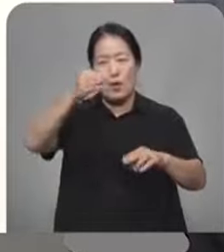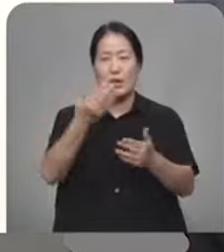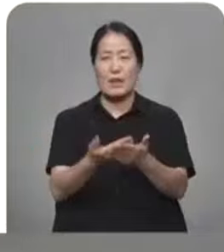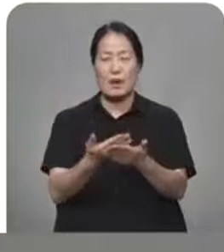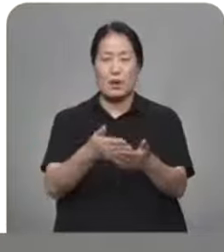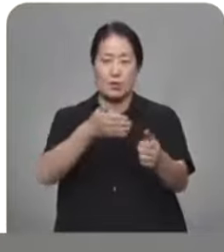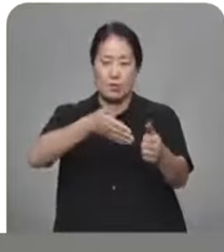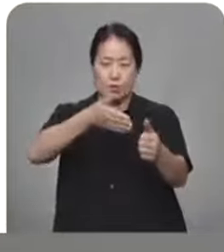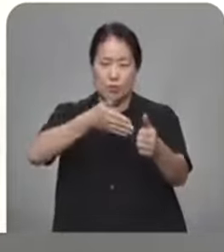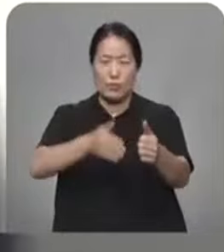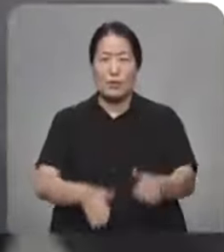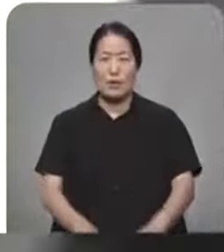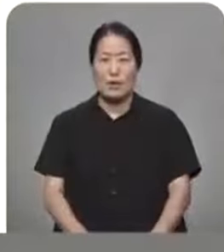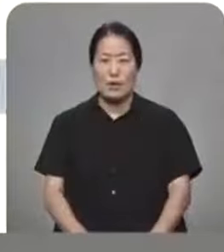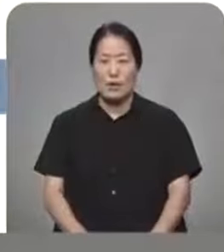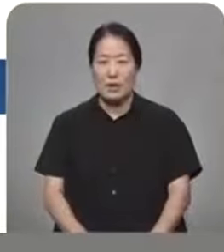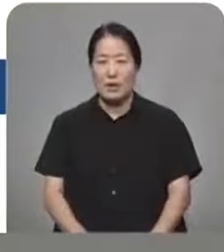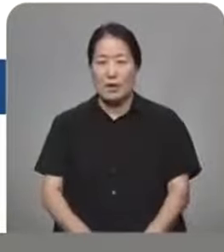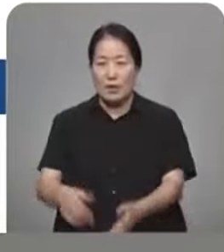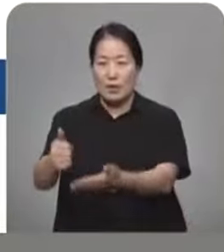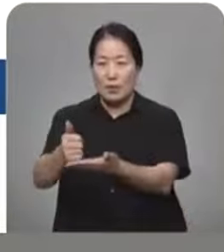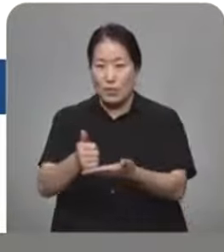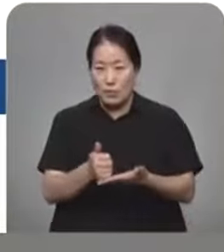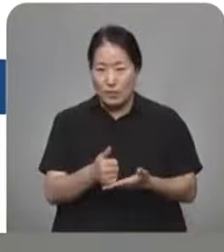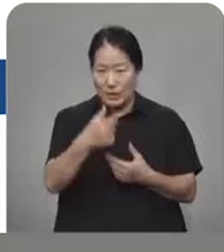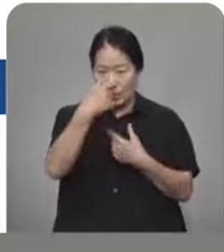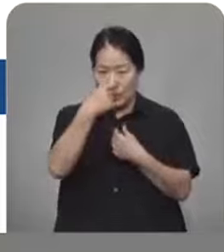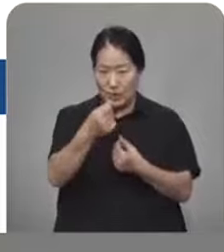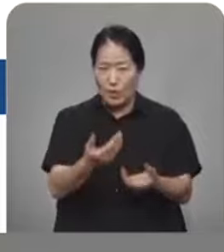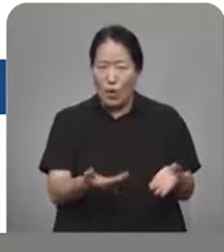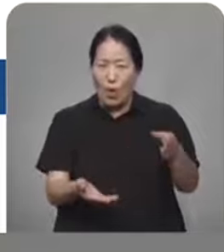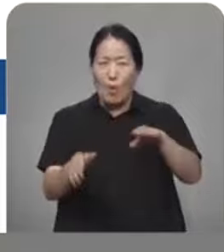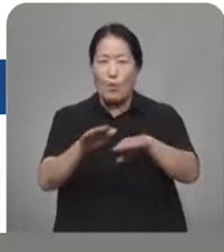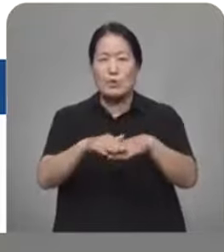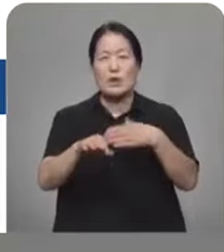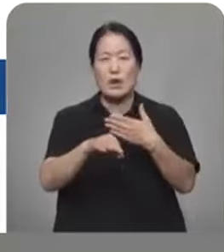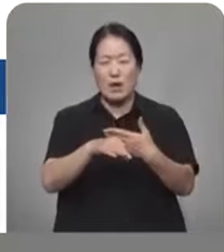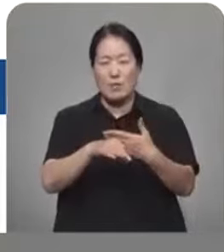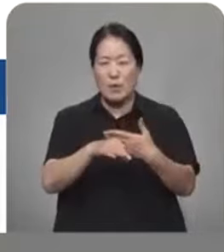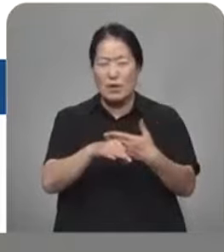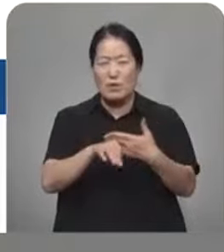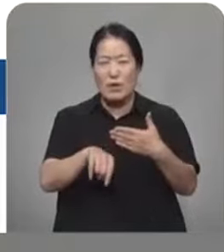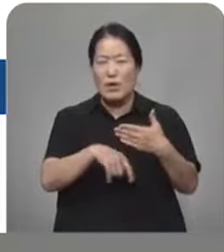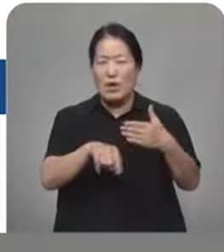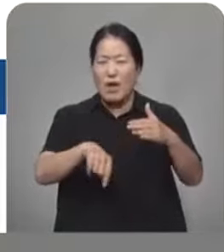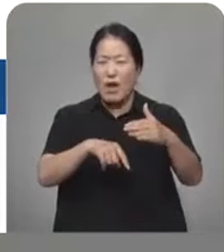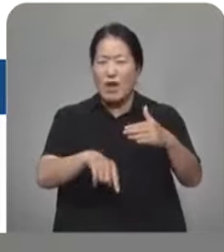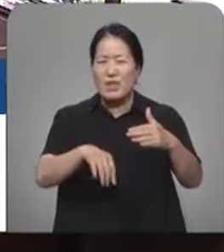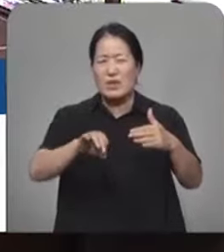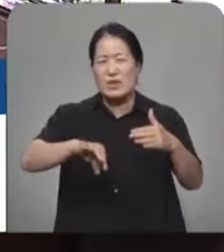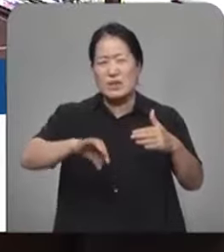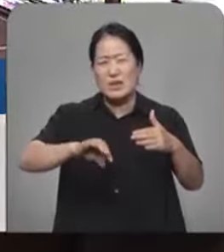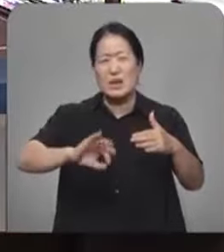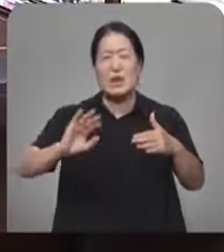호소합니다. 고객에게 맞춰서 포장을 하다 보니까 가격 제한 때문에 안에 내용물이 부실해지는 측면이 있는 겁니다.